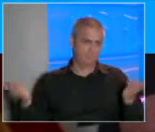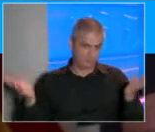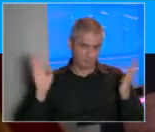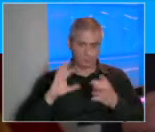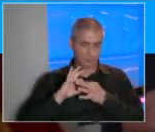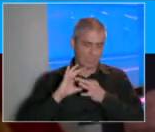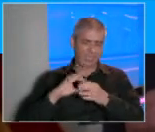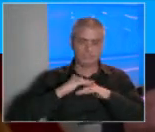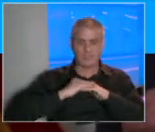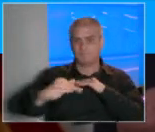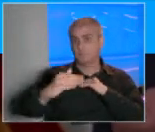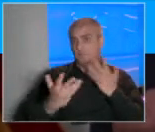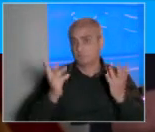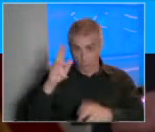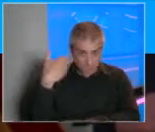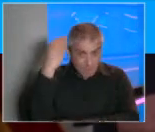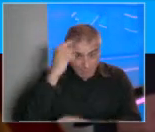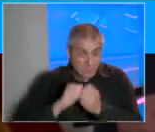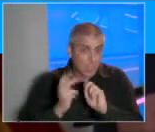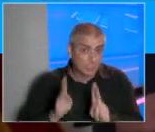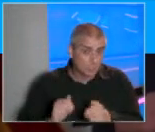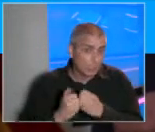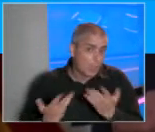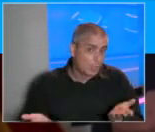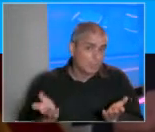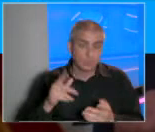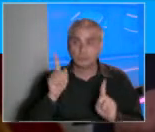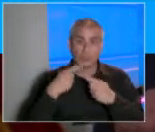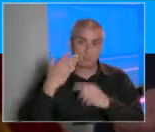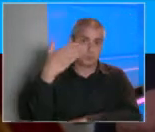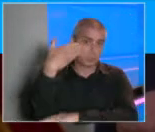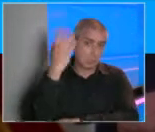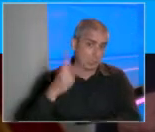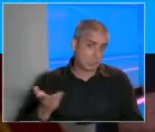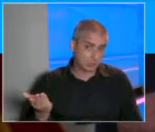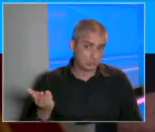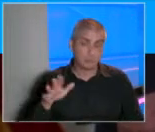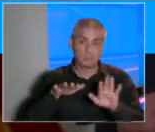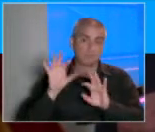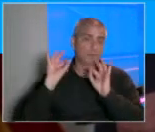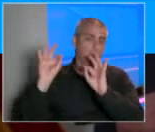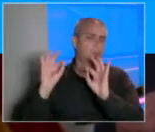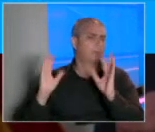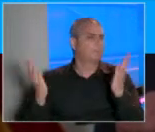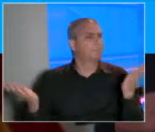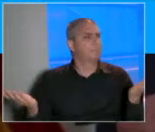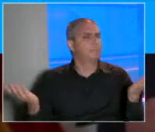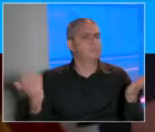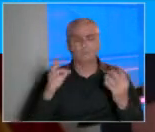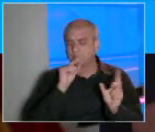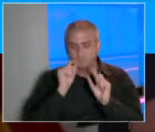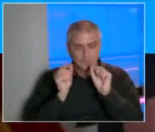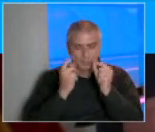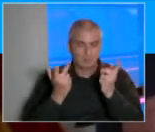כבר רצף טריטוריאלי. אז יש מדינת פלסטין או אין מדינת פלסטין? יש להם המנון, יש להם דגל, עם ממשלה משלהם. אז בואו נעזוב את